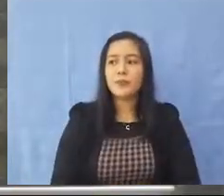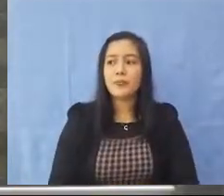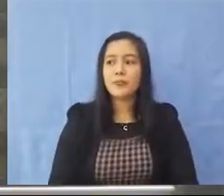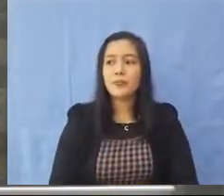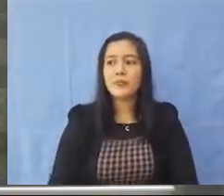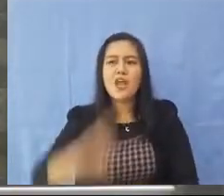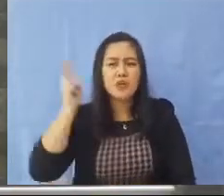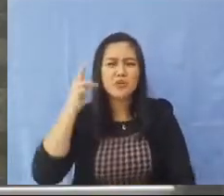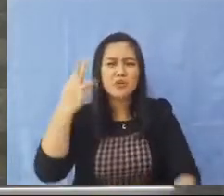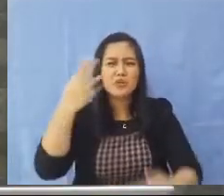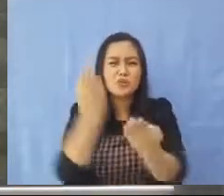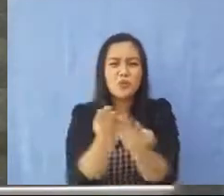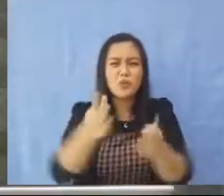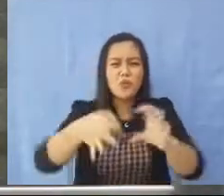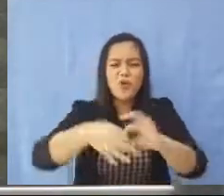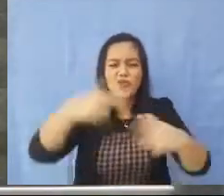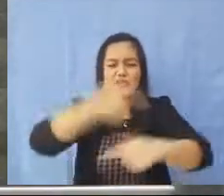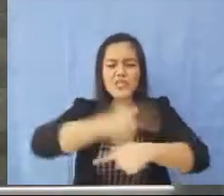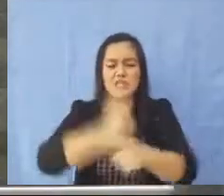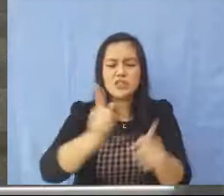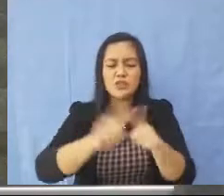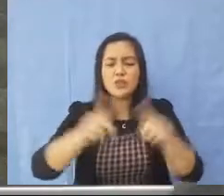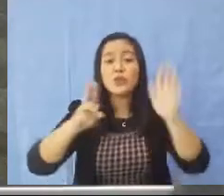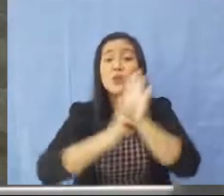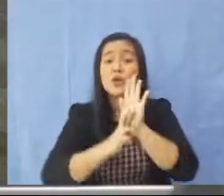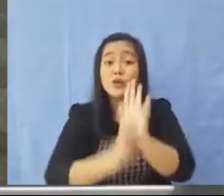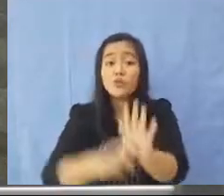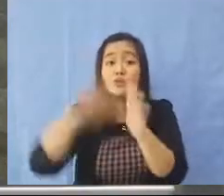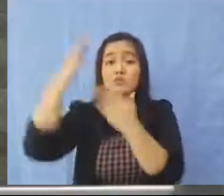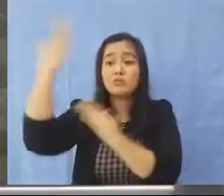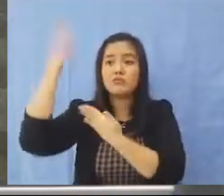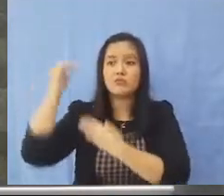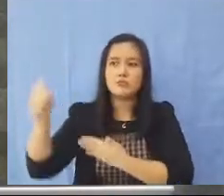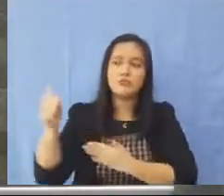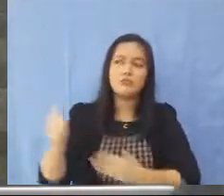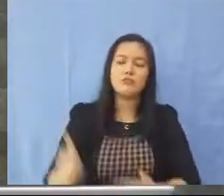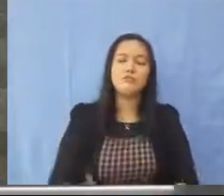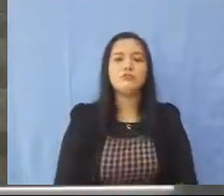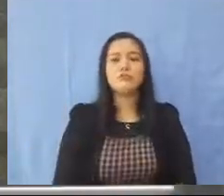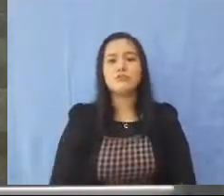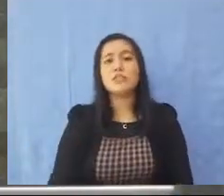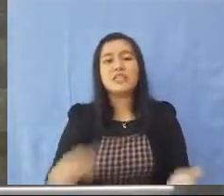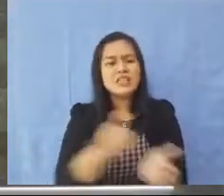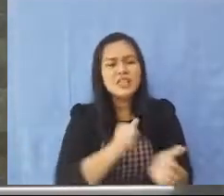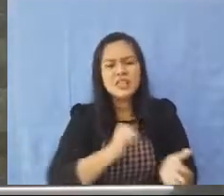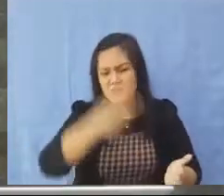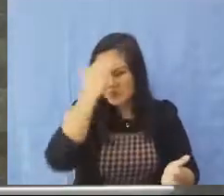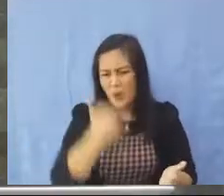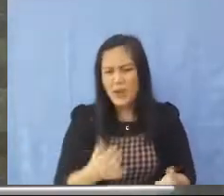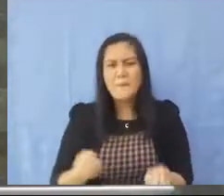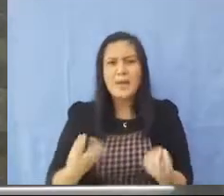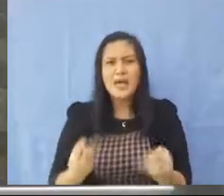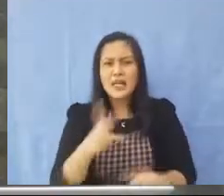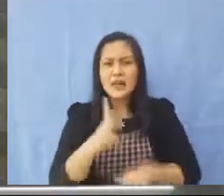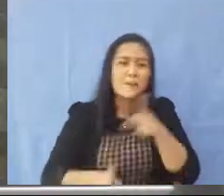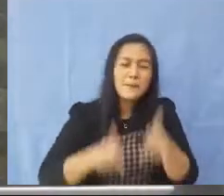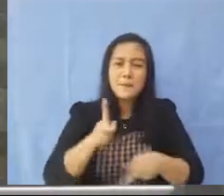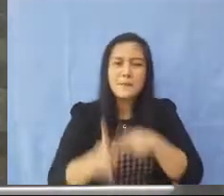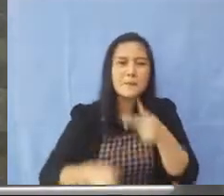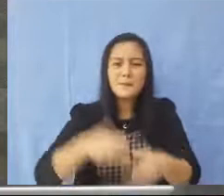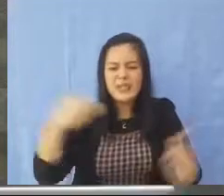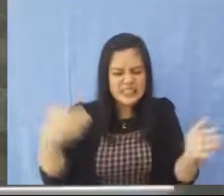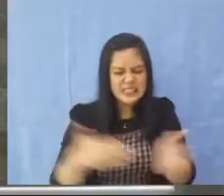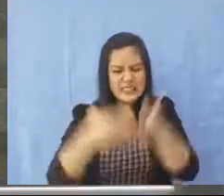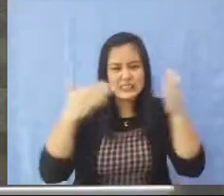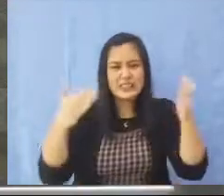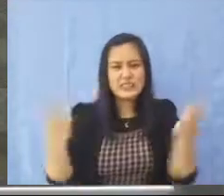himself. Kaya nga po, ngayon, kinakalaban ang book up till this time, kinakalaban po ang